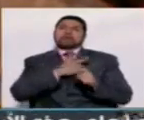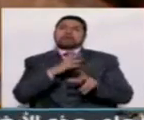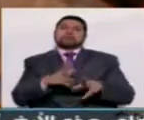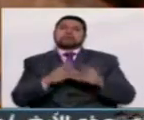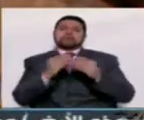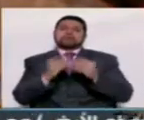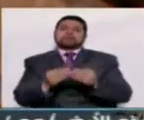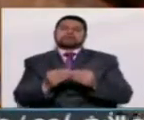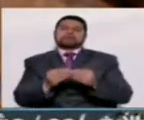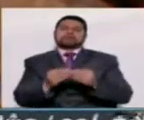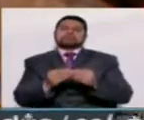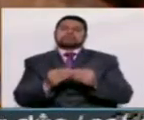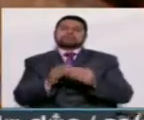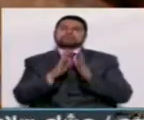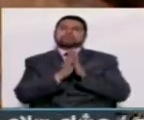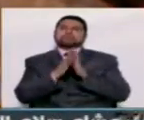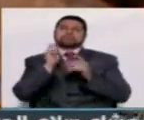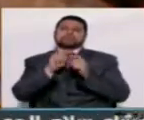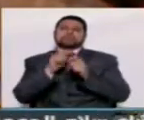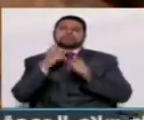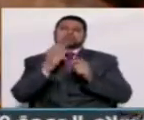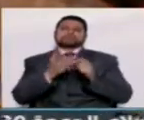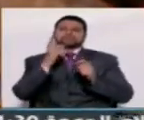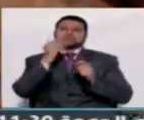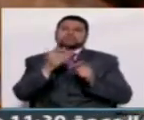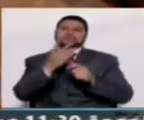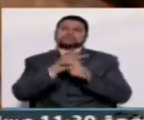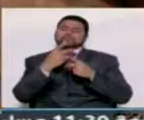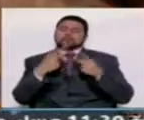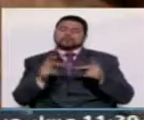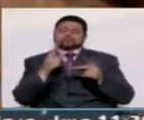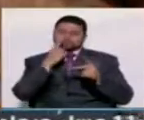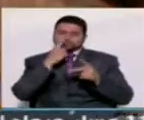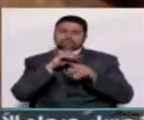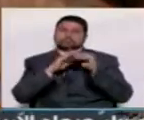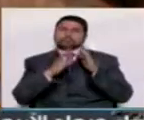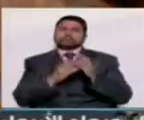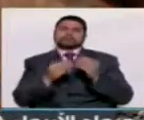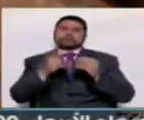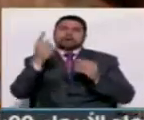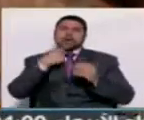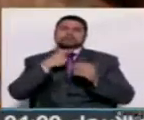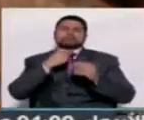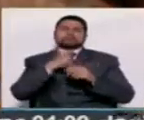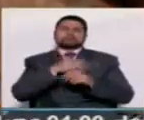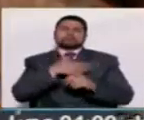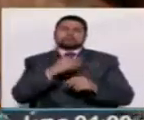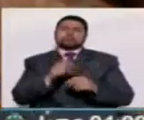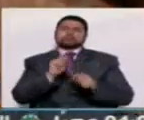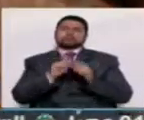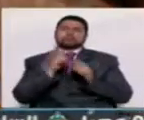كبده لله سبحانه وتعالى، وهو راض بهذا الفعل، مطمئن بالله سبحانه وتعالى.